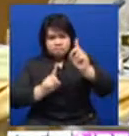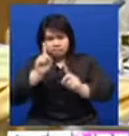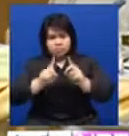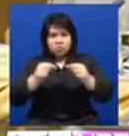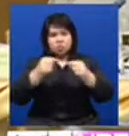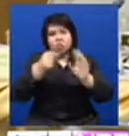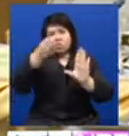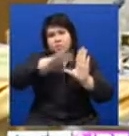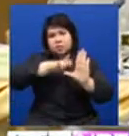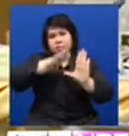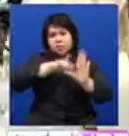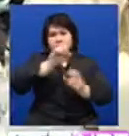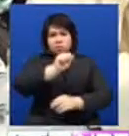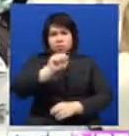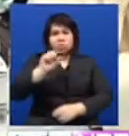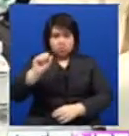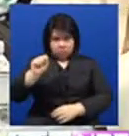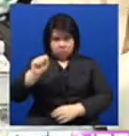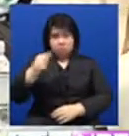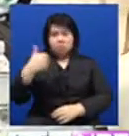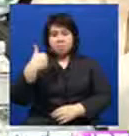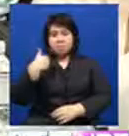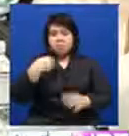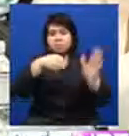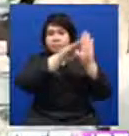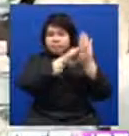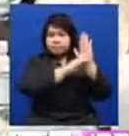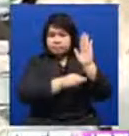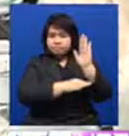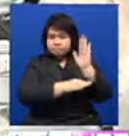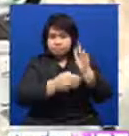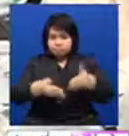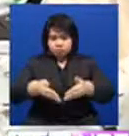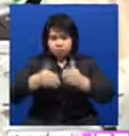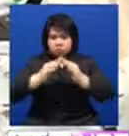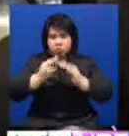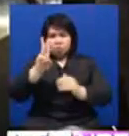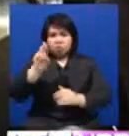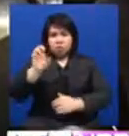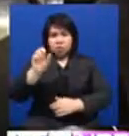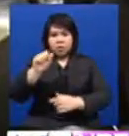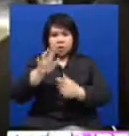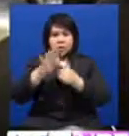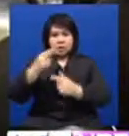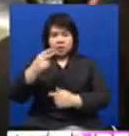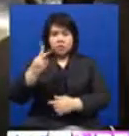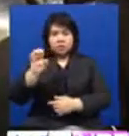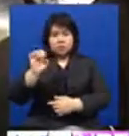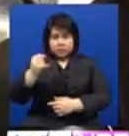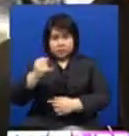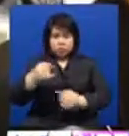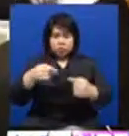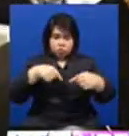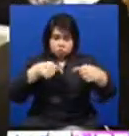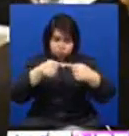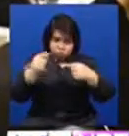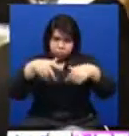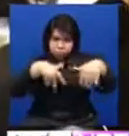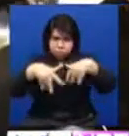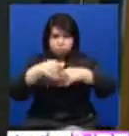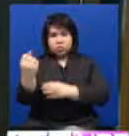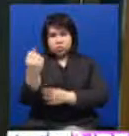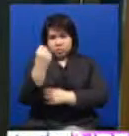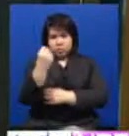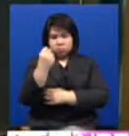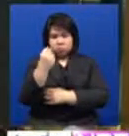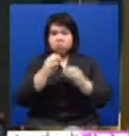มัครรับเลือกตั้งส.ส.รวมถึงกระบวนการก่อตั้งวิสาหกิจชุมชนเพื่อสร้างความเข้มแข็งของพลเมืองซึ่งทั้งหมดนะครับเป็นการประ